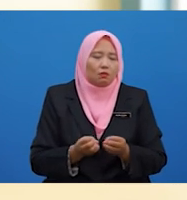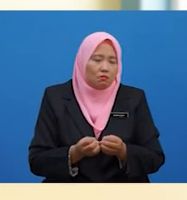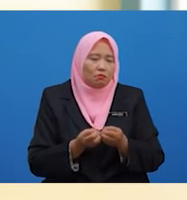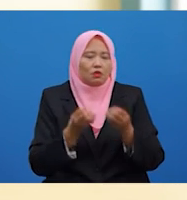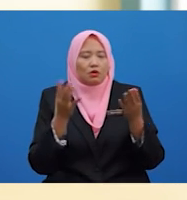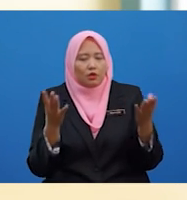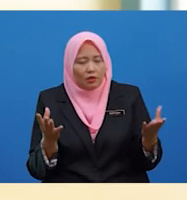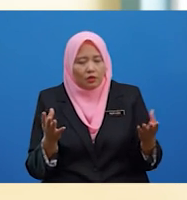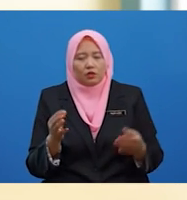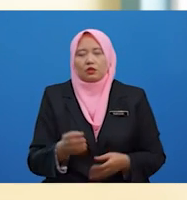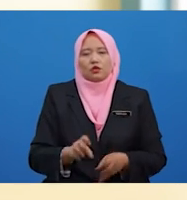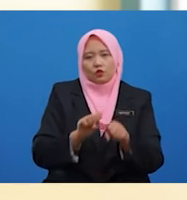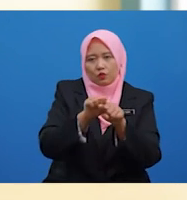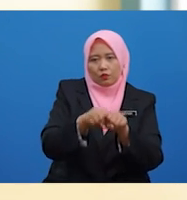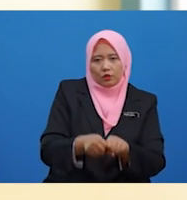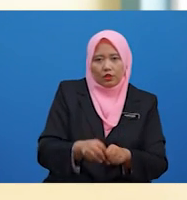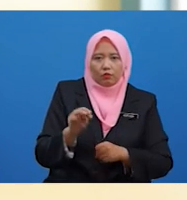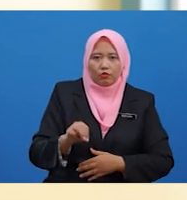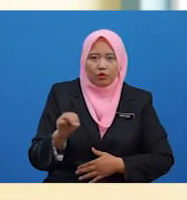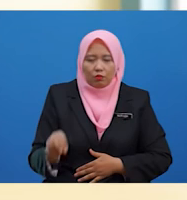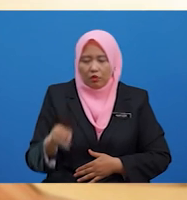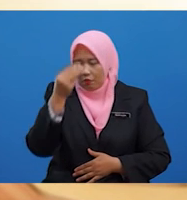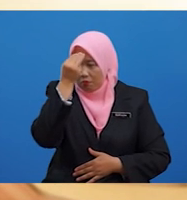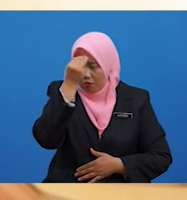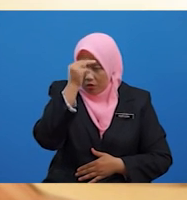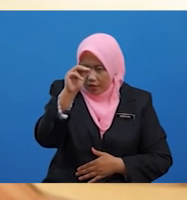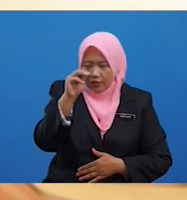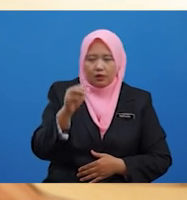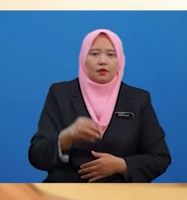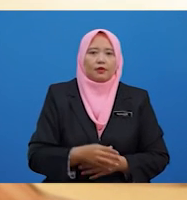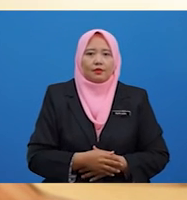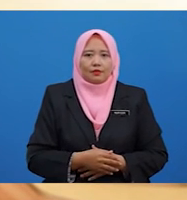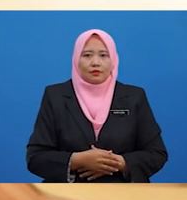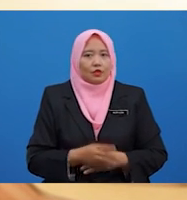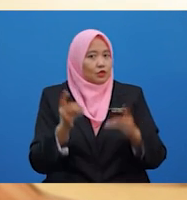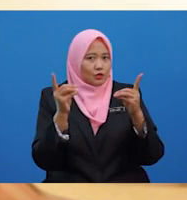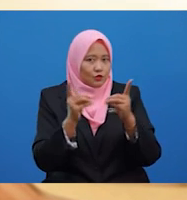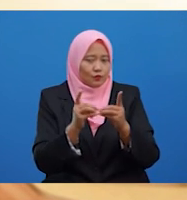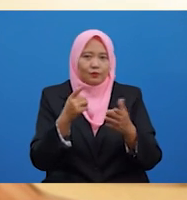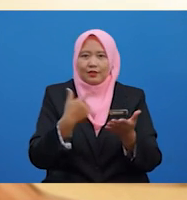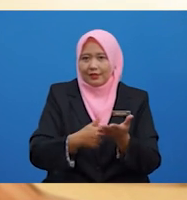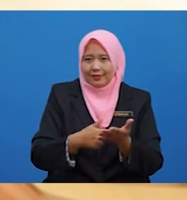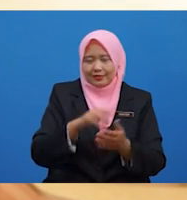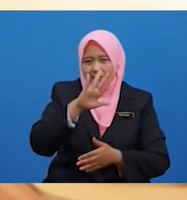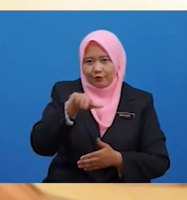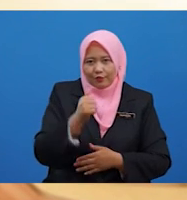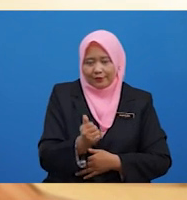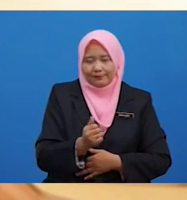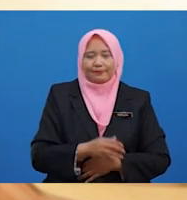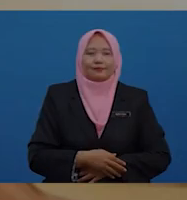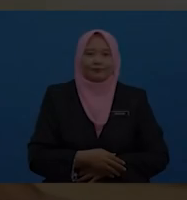supaya pelajar-pelajar mahir dalam menjawab soalan ini. Semoga berjumpa lagi di lain rancangan. Terima kasih.